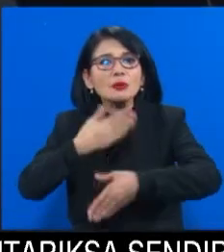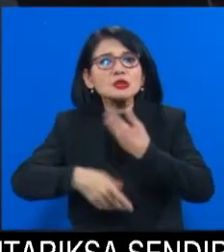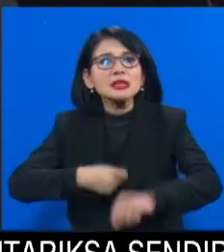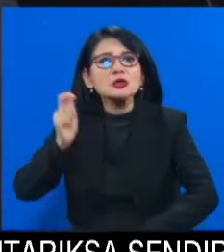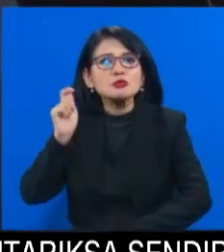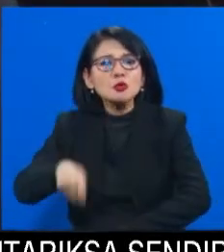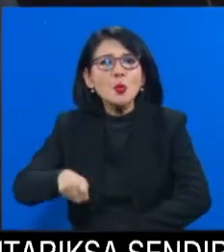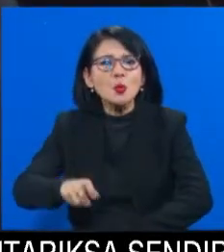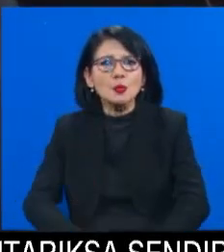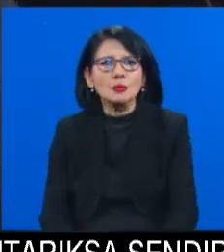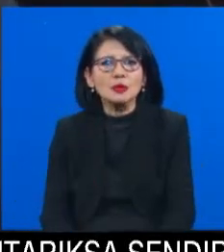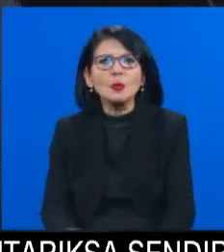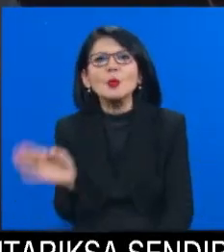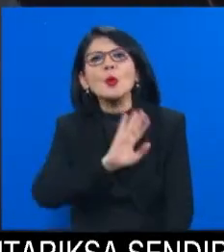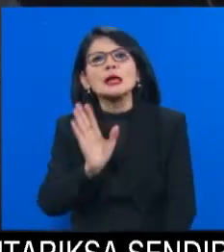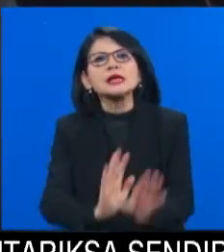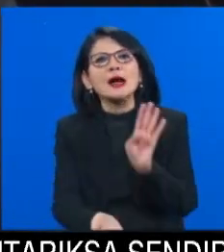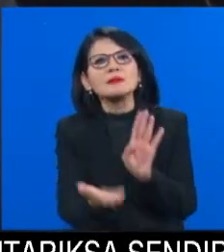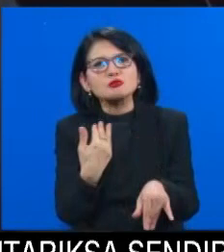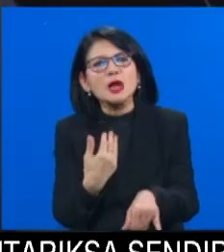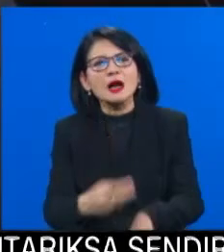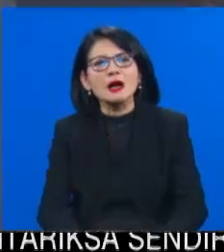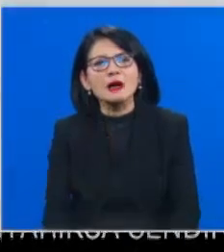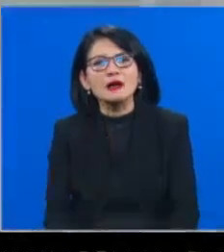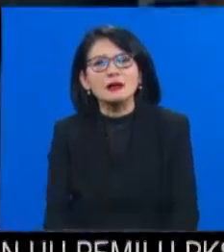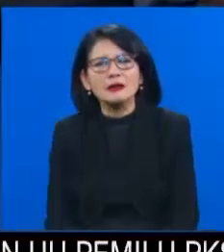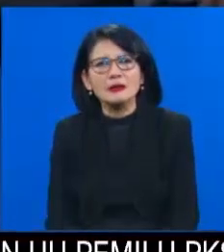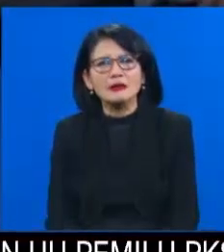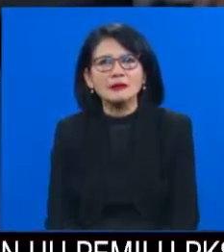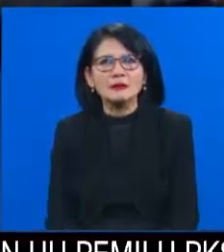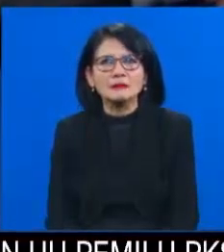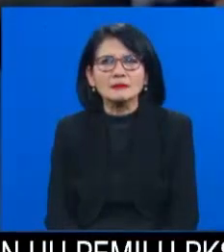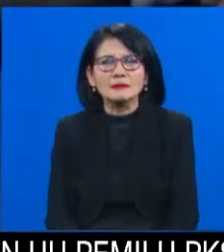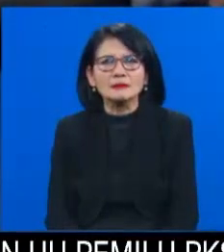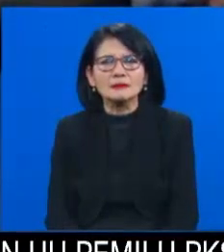hukum. Biar tidak berulang ya. Cukup dua kali saja.